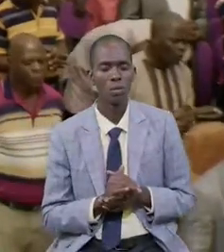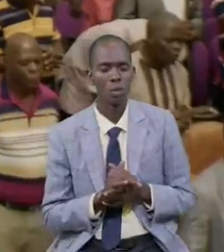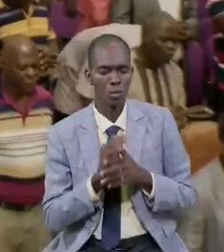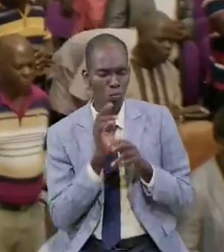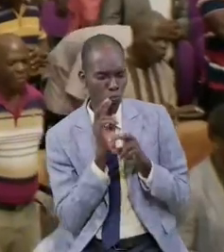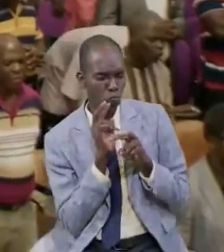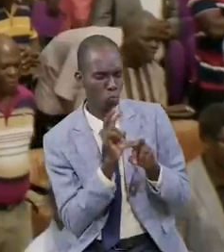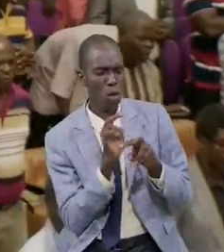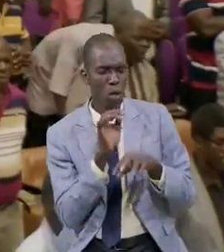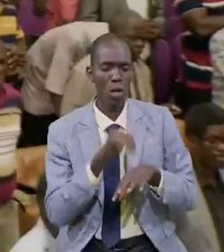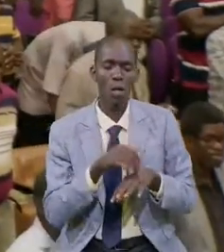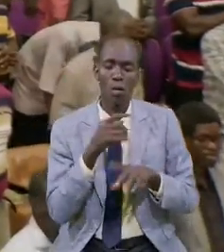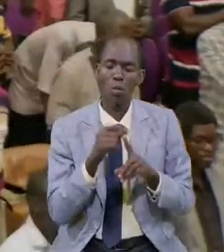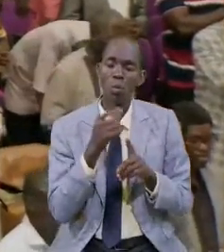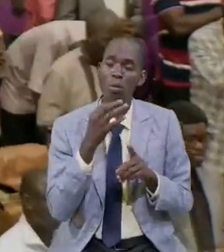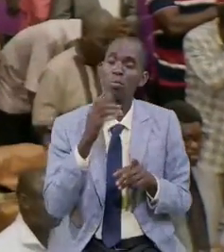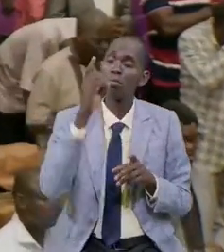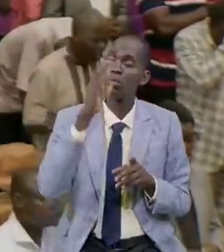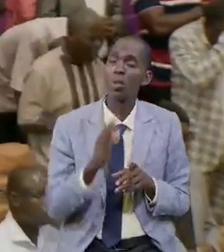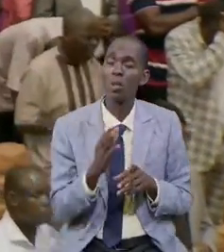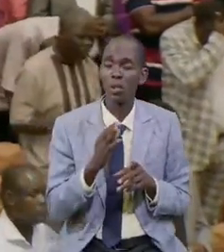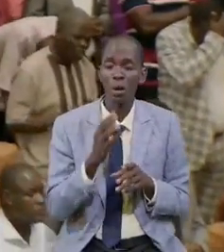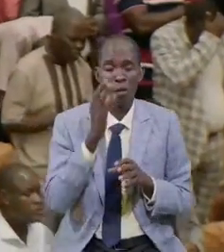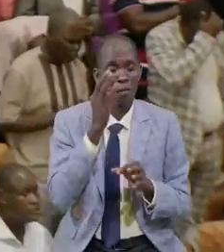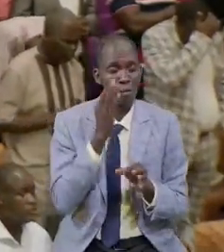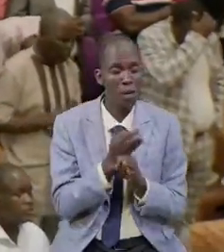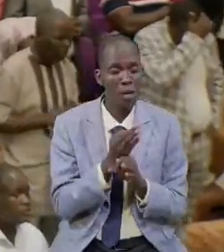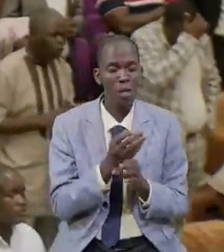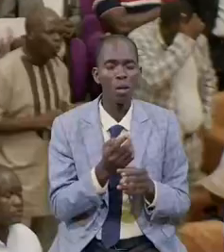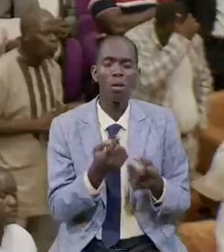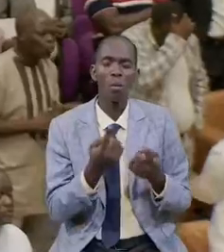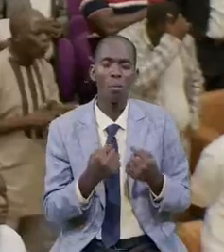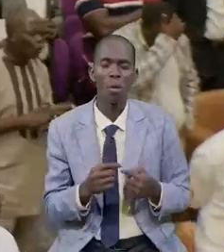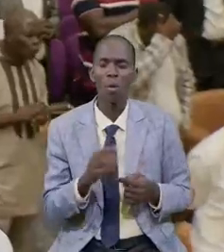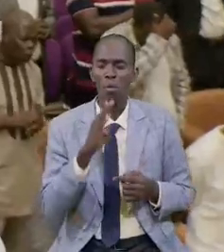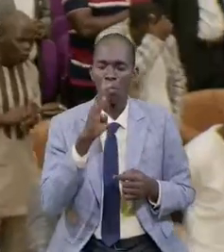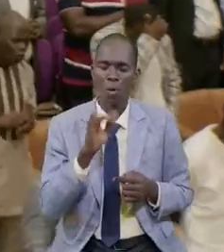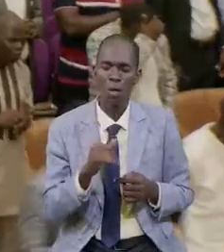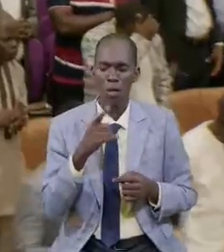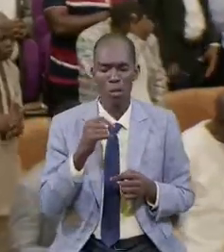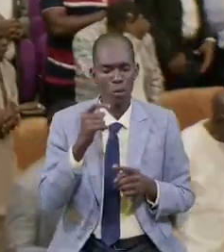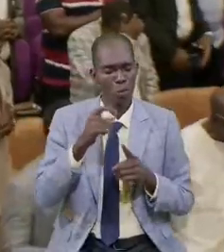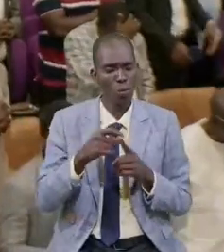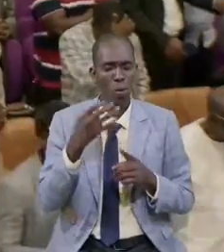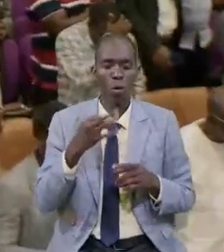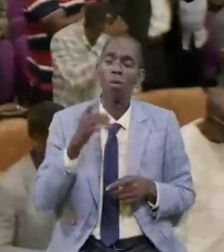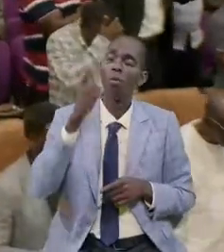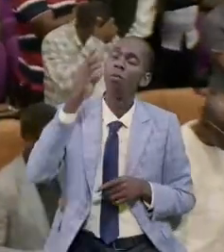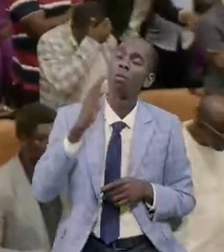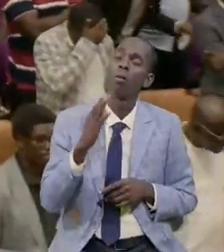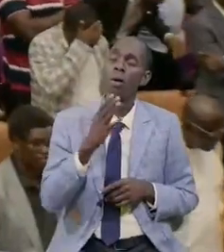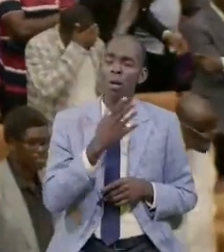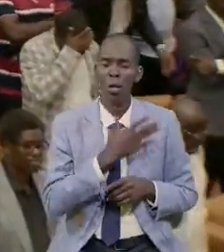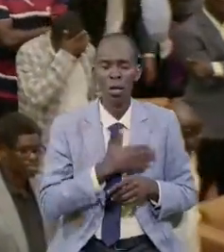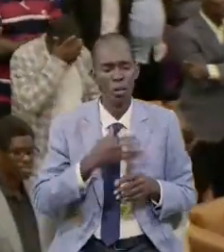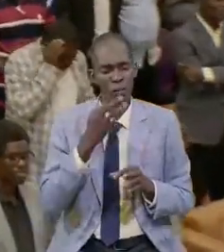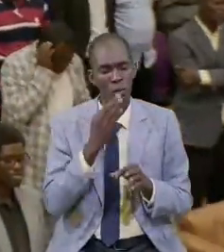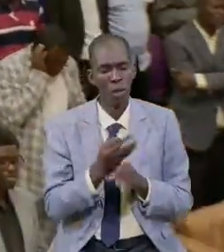Regardez la parole de Dieu, la foi vient de la parole de Dieu. Et la foi